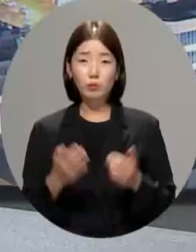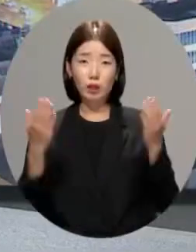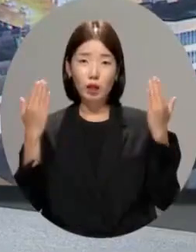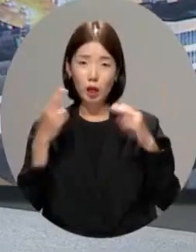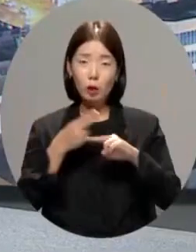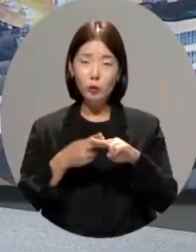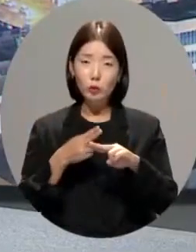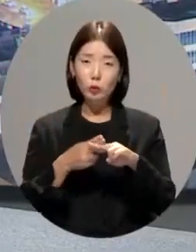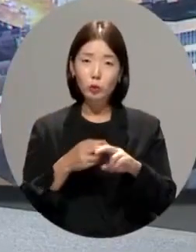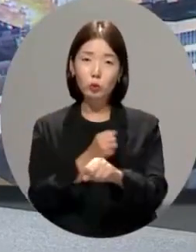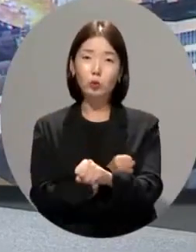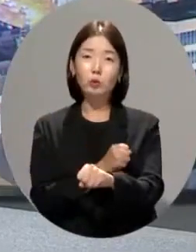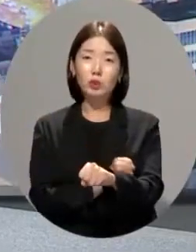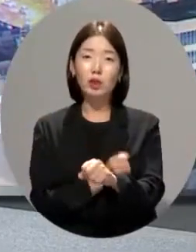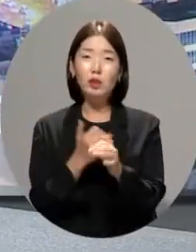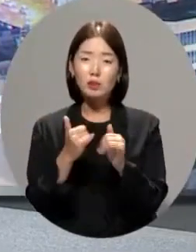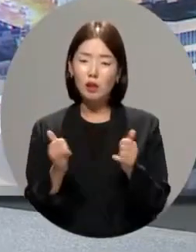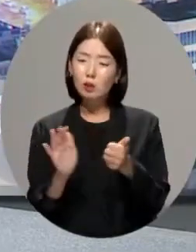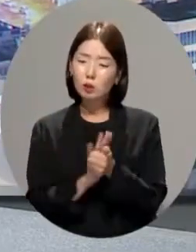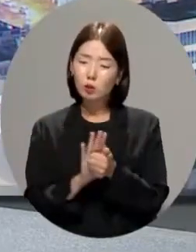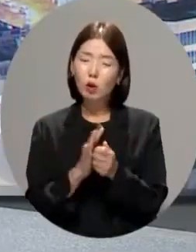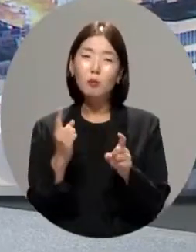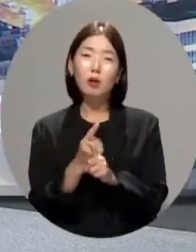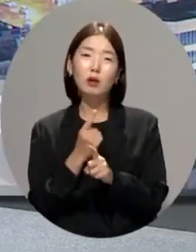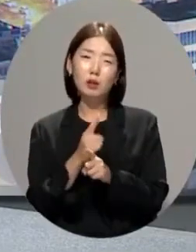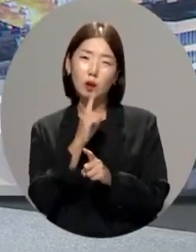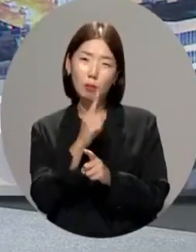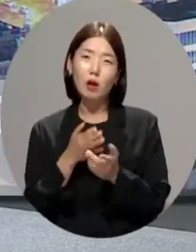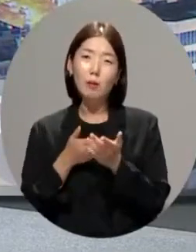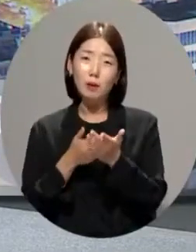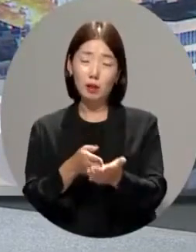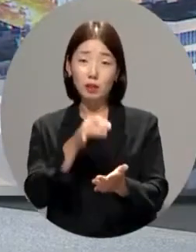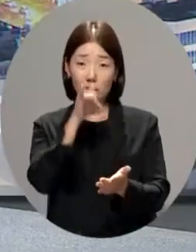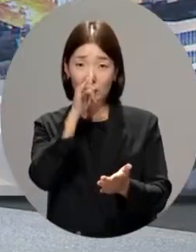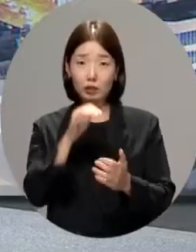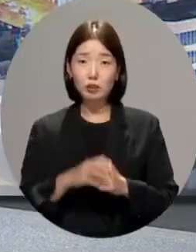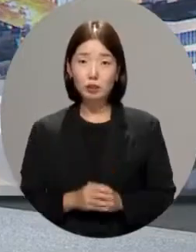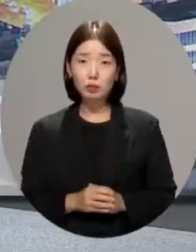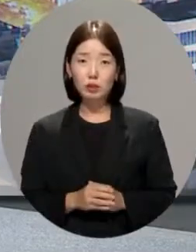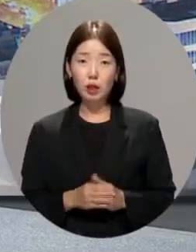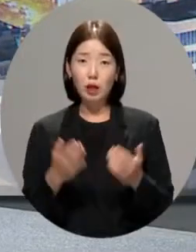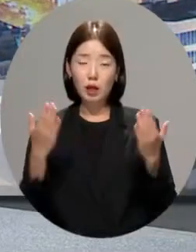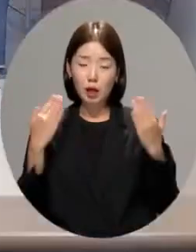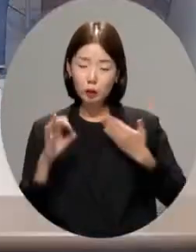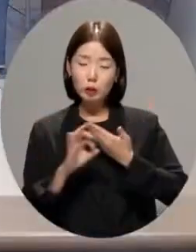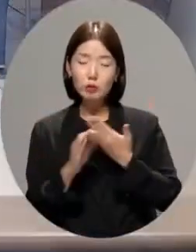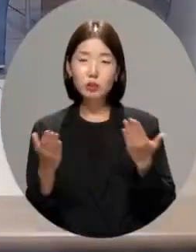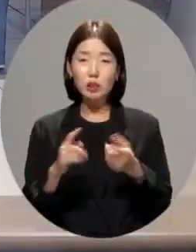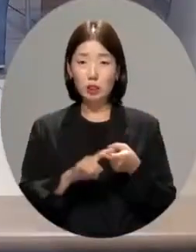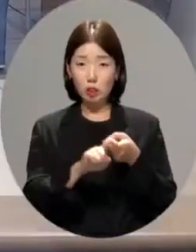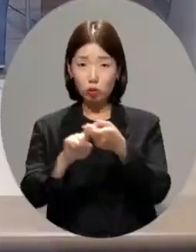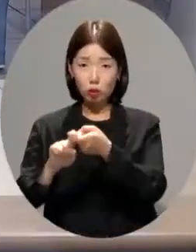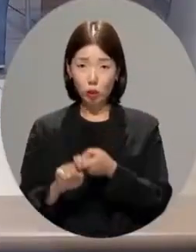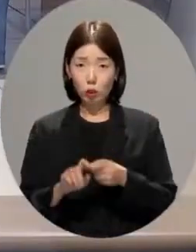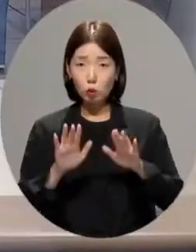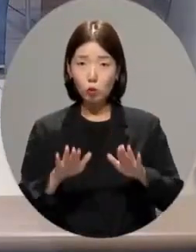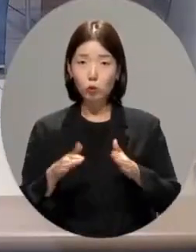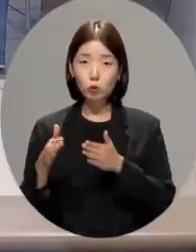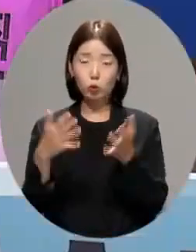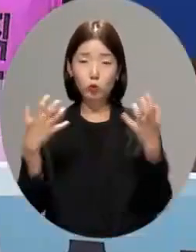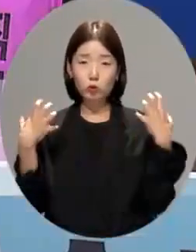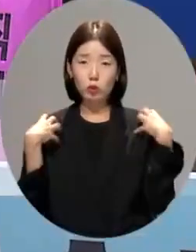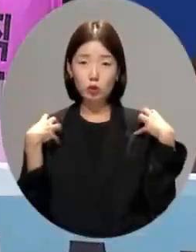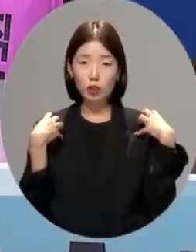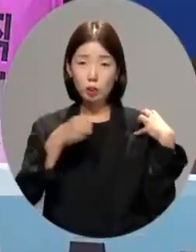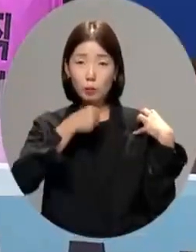학교 급식 노동자에 대한 처우를 개선해야 한다는 목소리가 나왔습니다. 전북 학교 비정규직 연대회의는 오늘